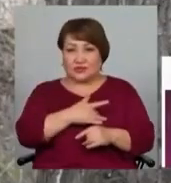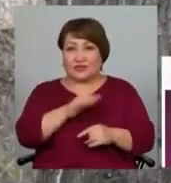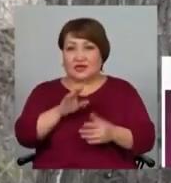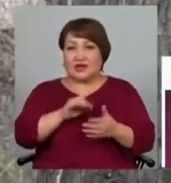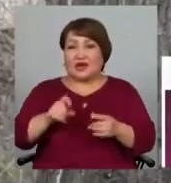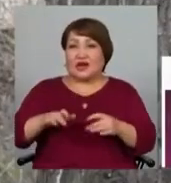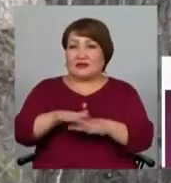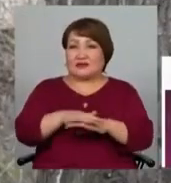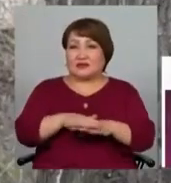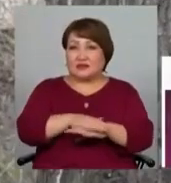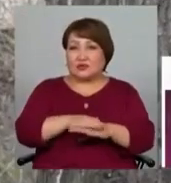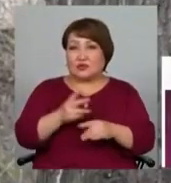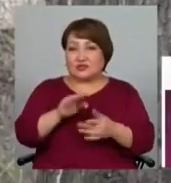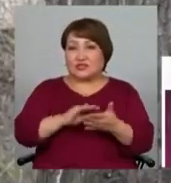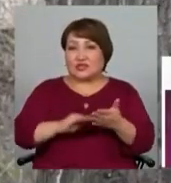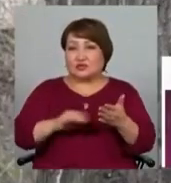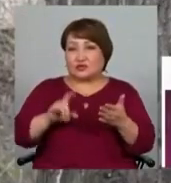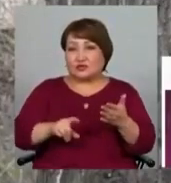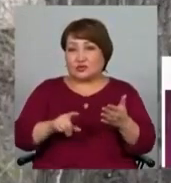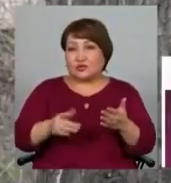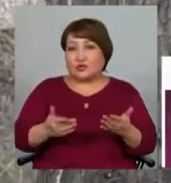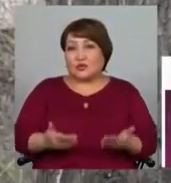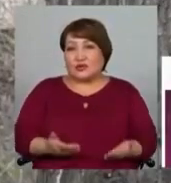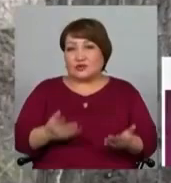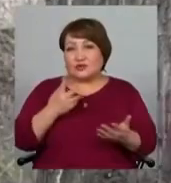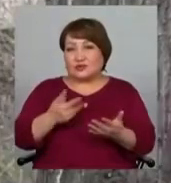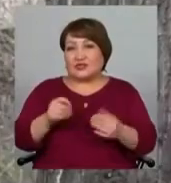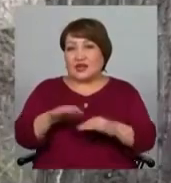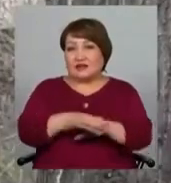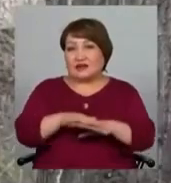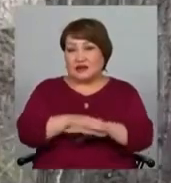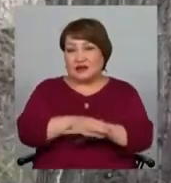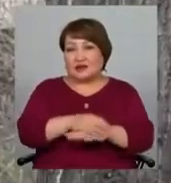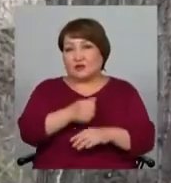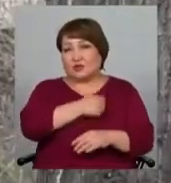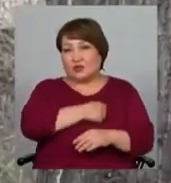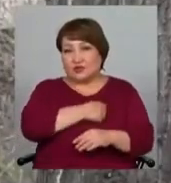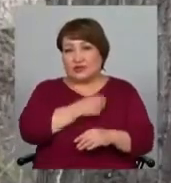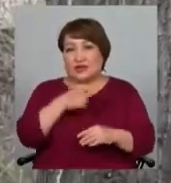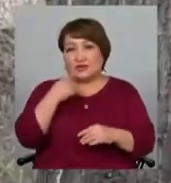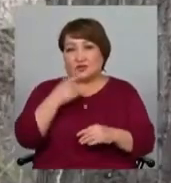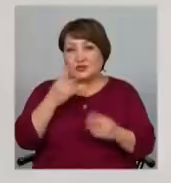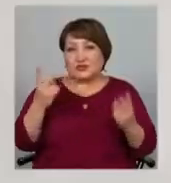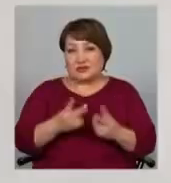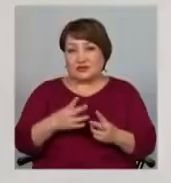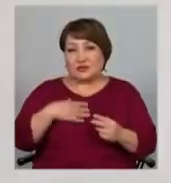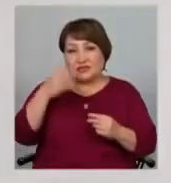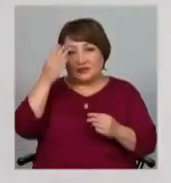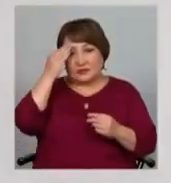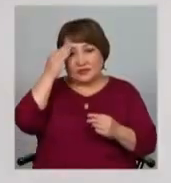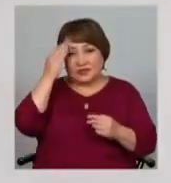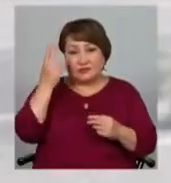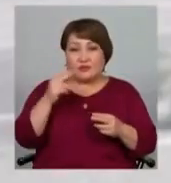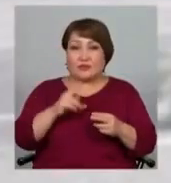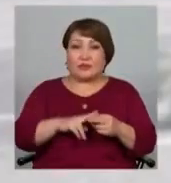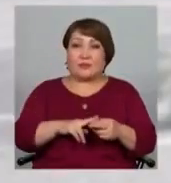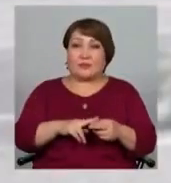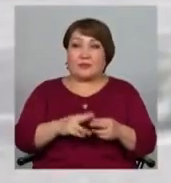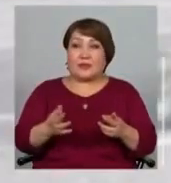отырған кезде біз халыққа көңіл айтуымыз керек деп есептеймін. Мұлық жарықты сөз береді.